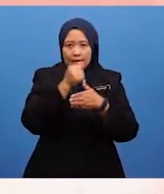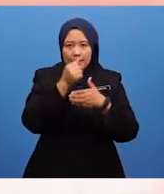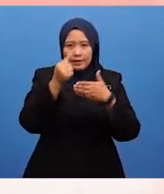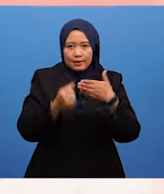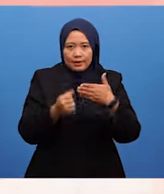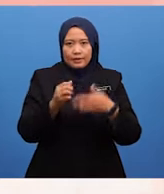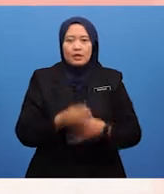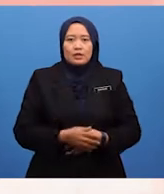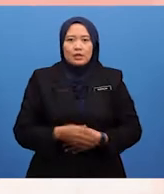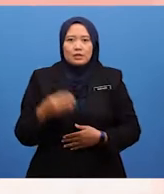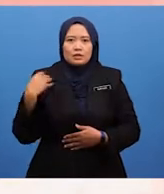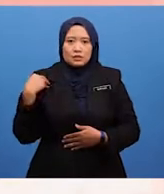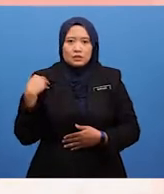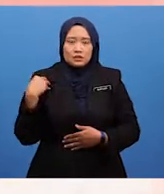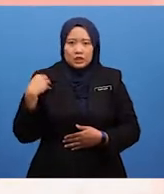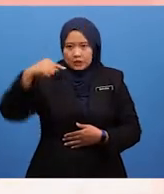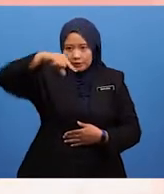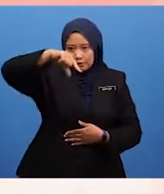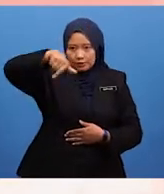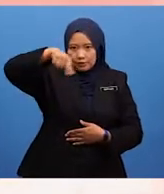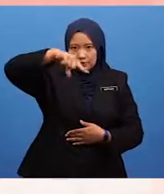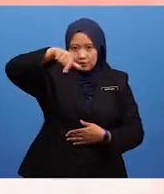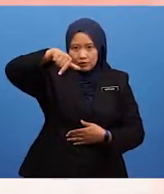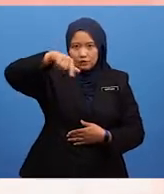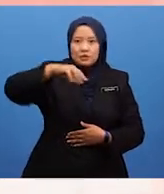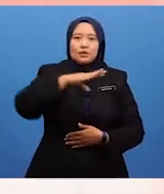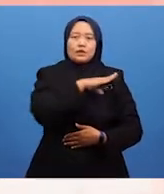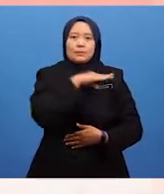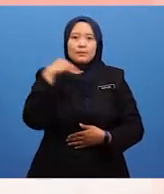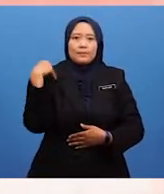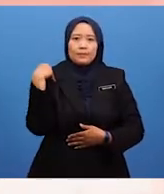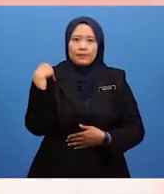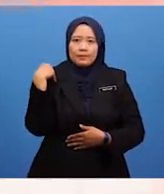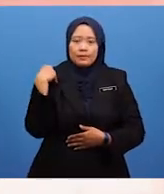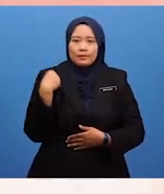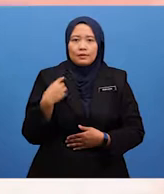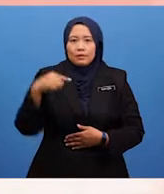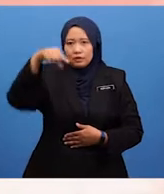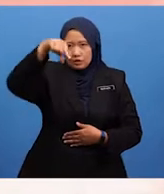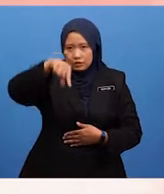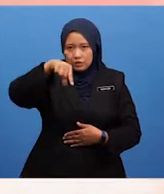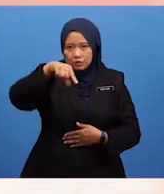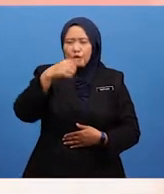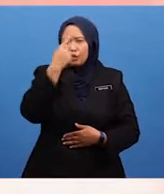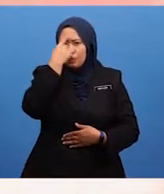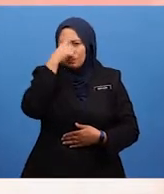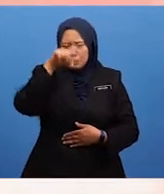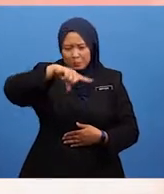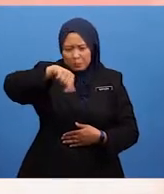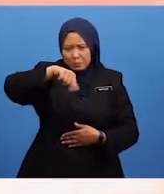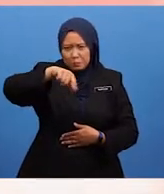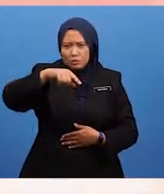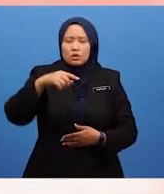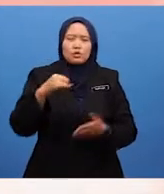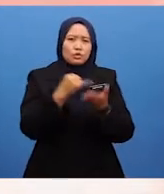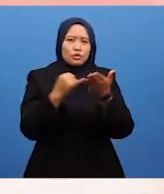jangke lukis nih sangat sangat penting perannya ini digunakan untuk melukis bulatan garisan